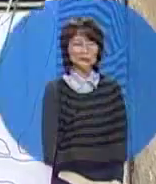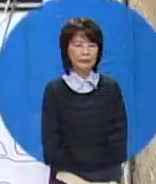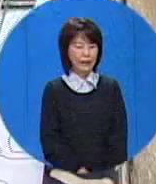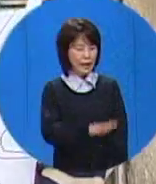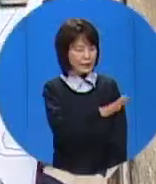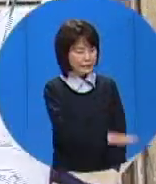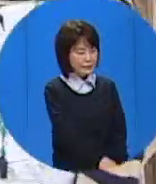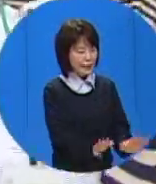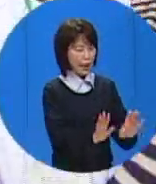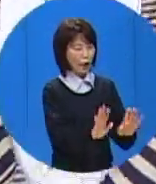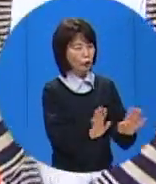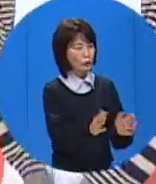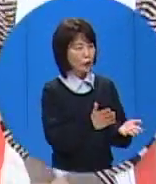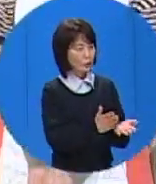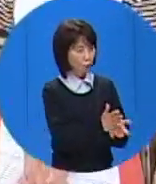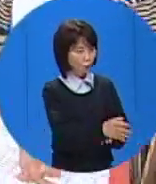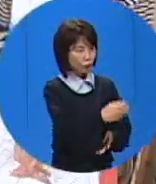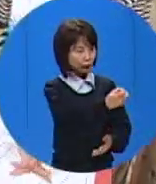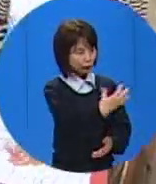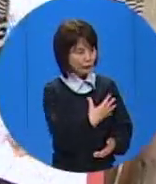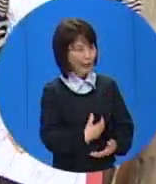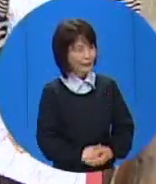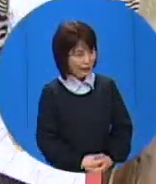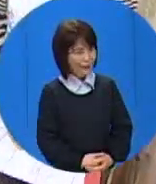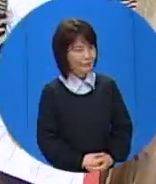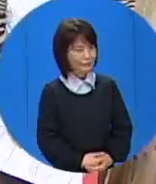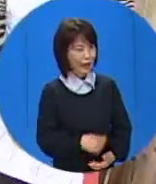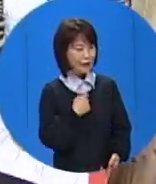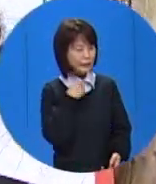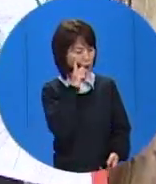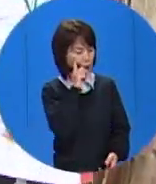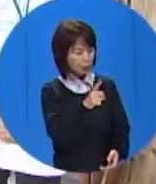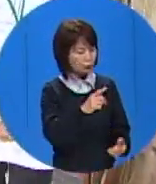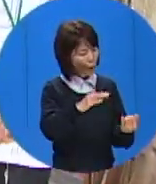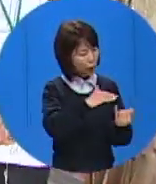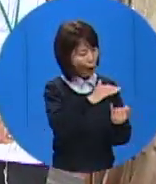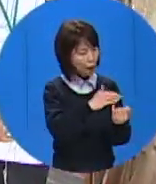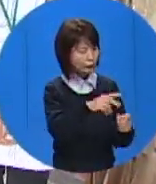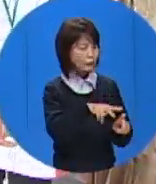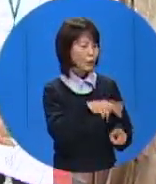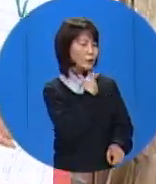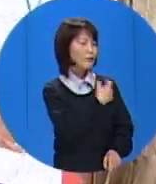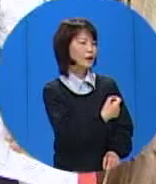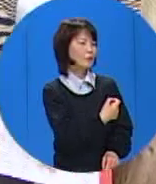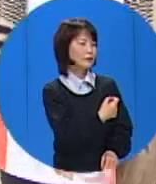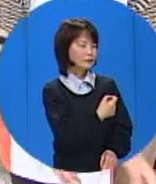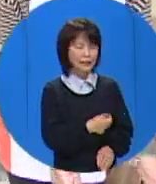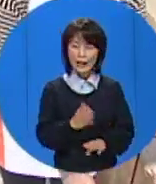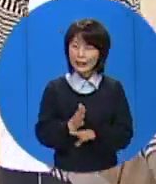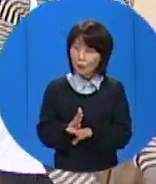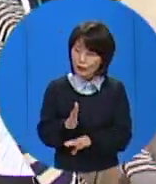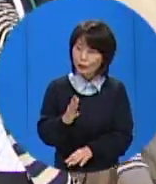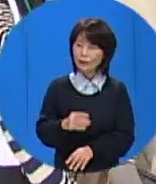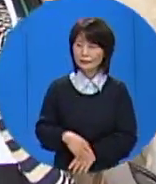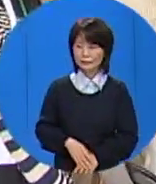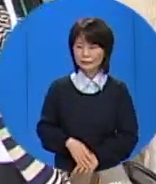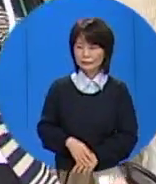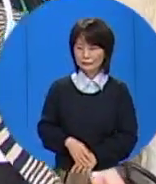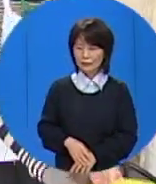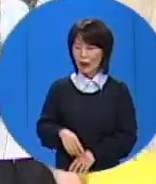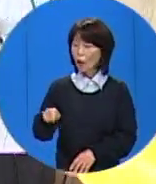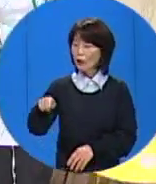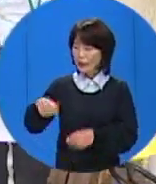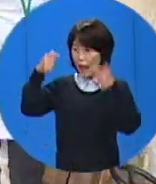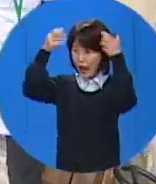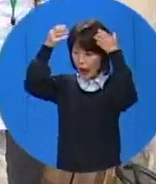小さいお子さん用っていうことなんですけど、私が見てもすごく可愛くてちょっと乗りたくなるんですけど。 ありがとうございます。こちらね、はい、ヘ